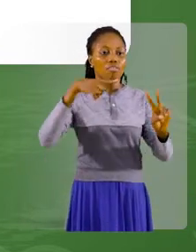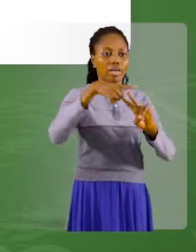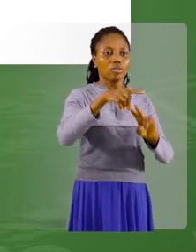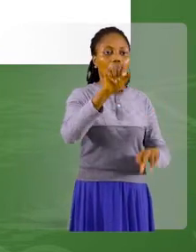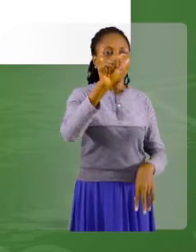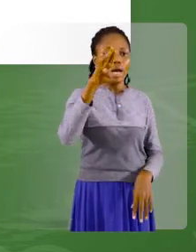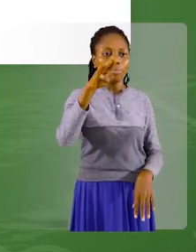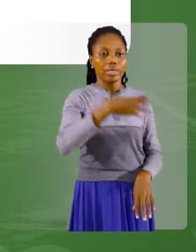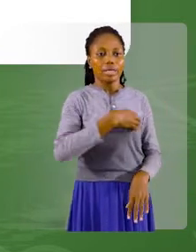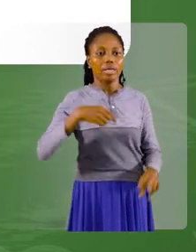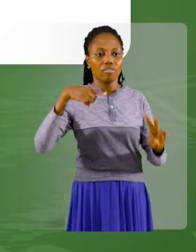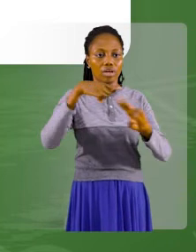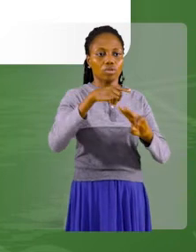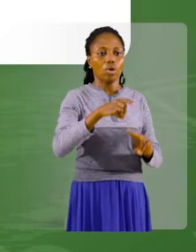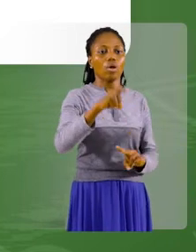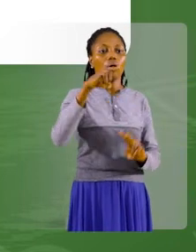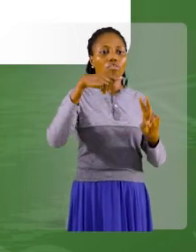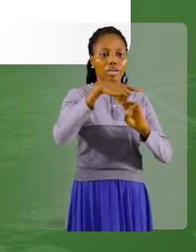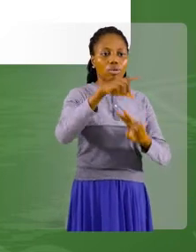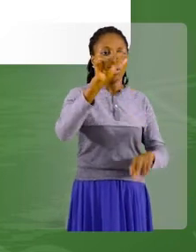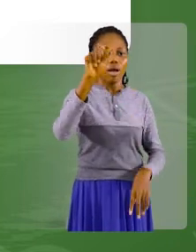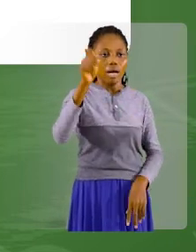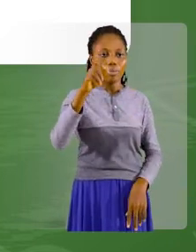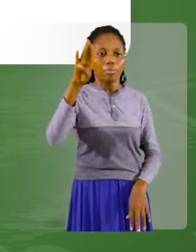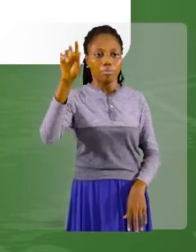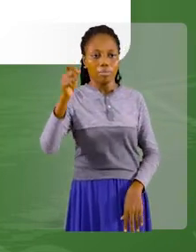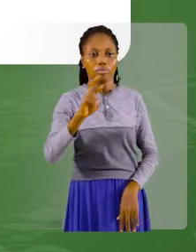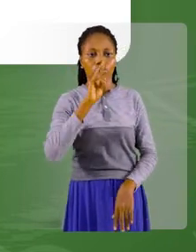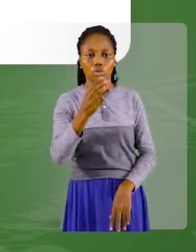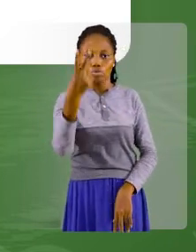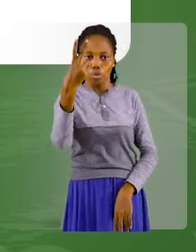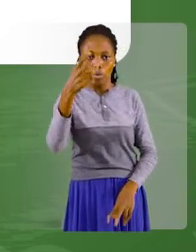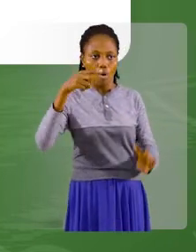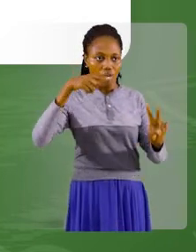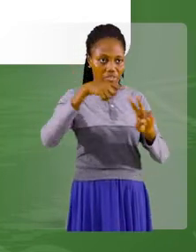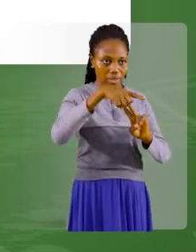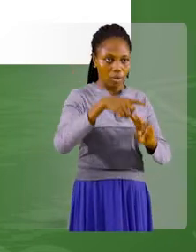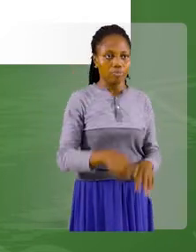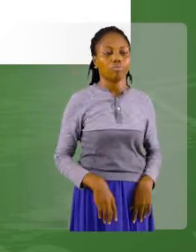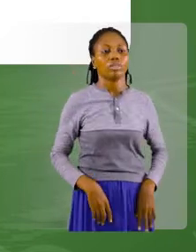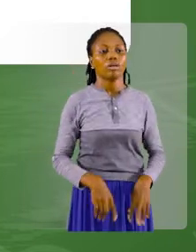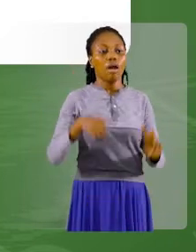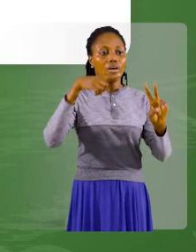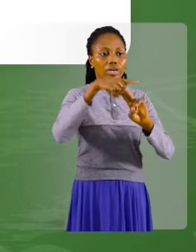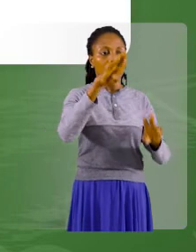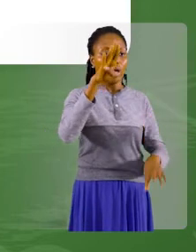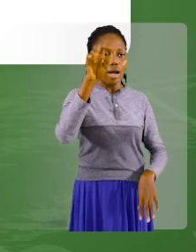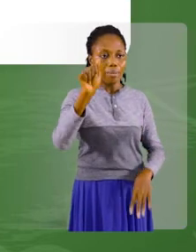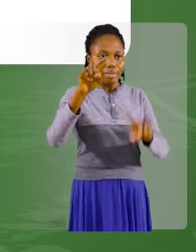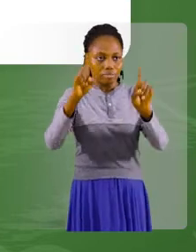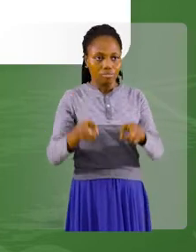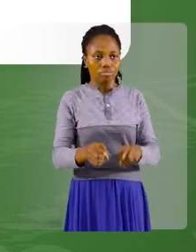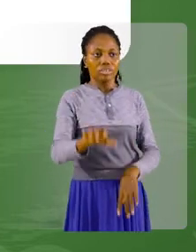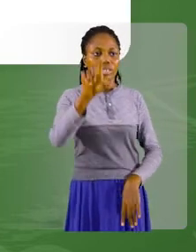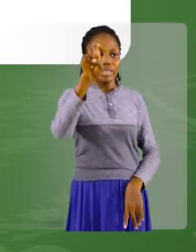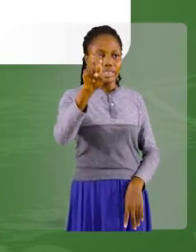AB et A'B' sont des vecteurs. Le vecteur AB de coordonnées